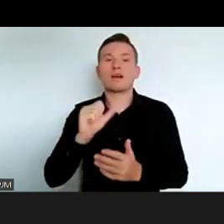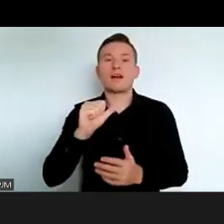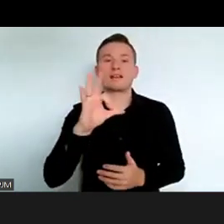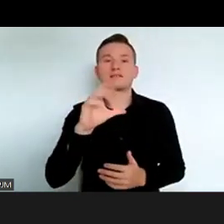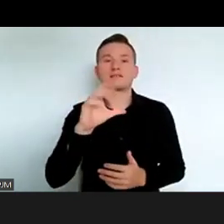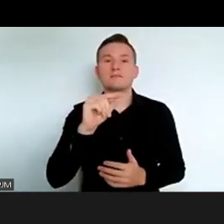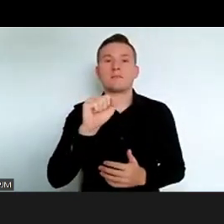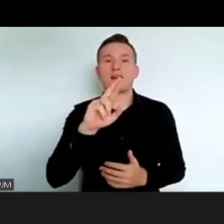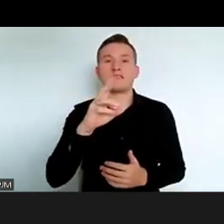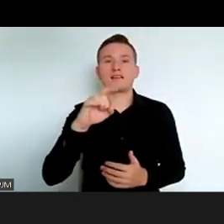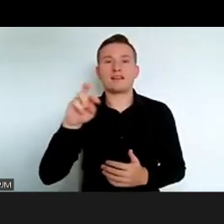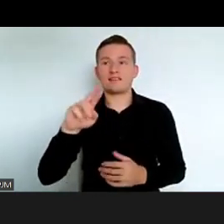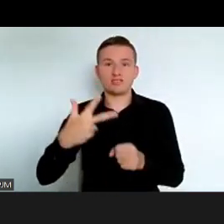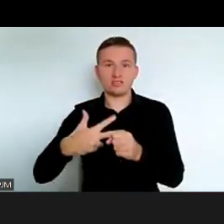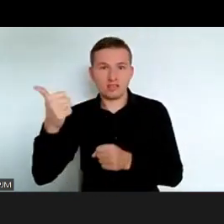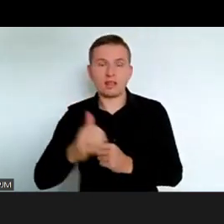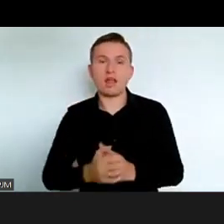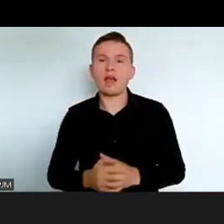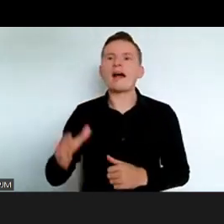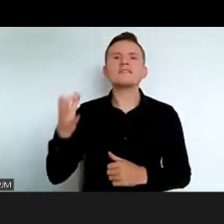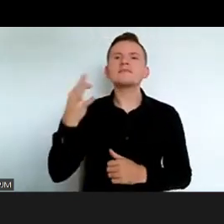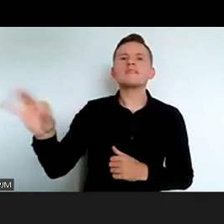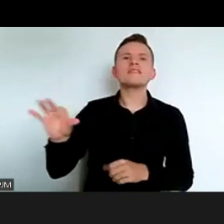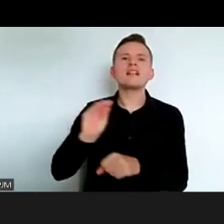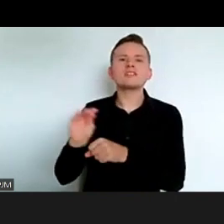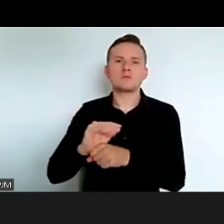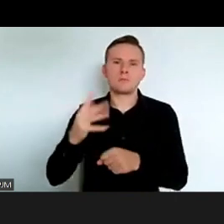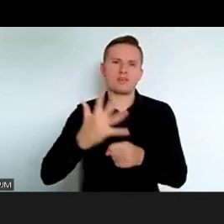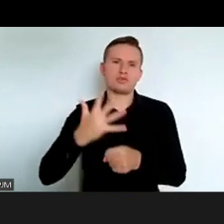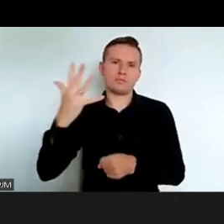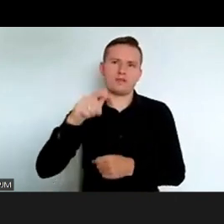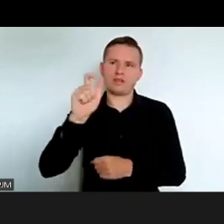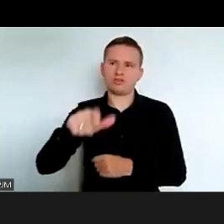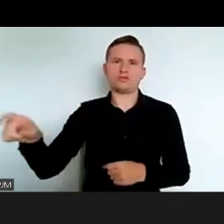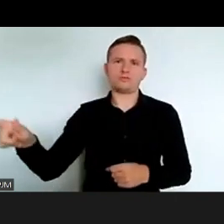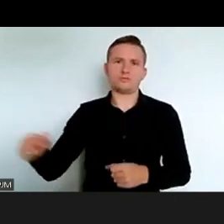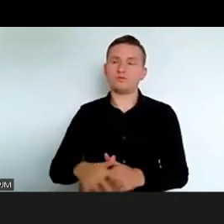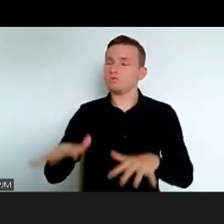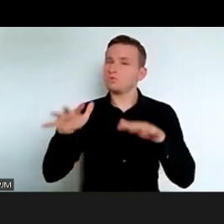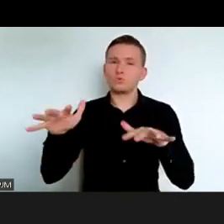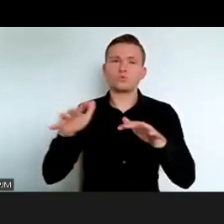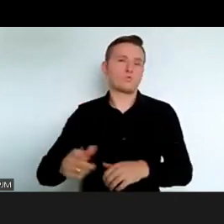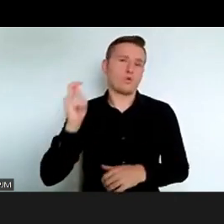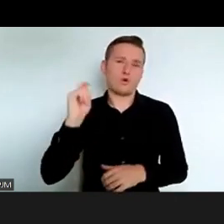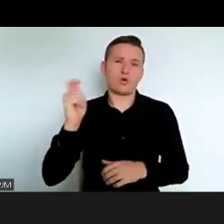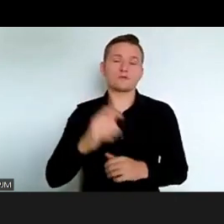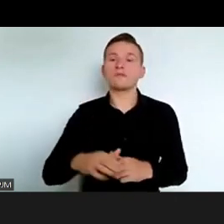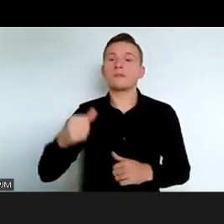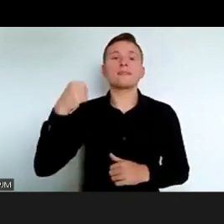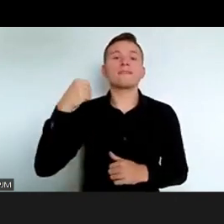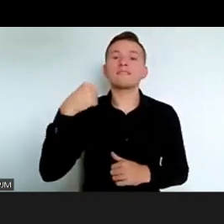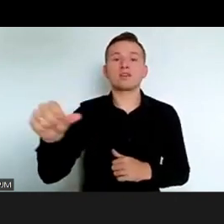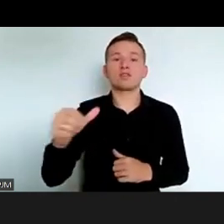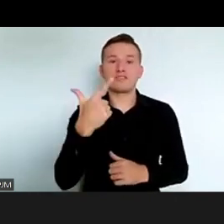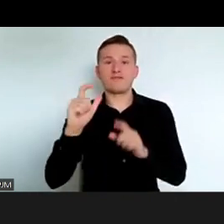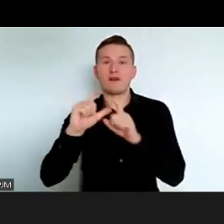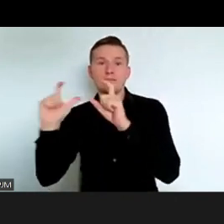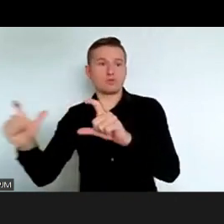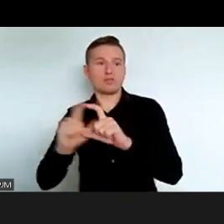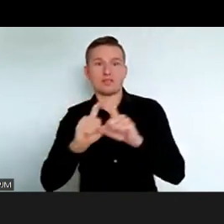ale z orzeczeniami o kształceniu specjalnym jest 55, ogromna ilość godzin, bo tygodniowo w dwóch budynkach